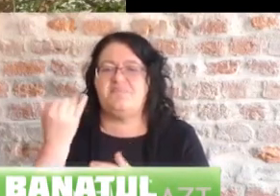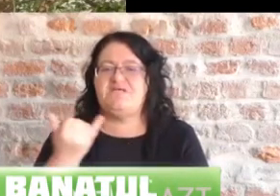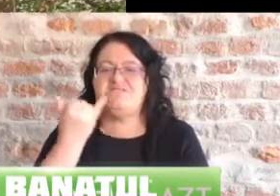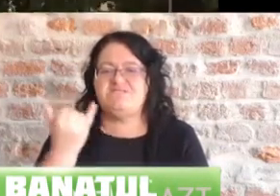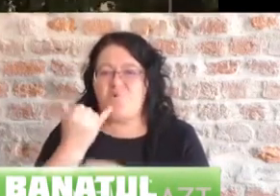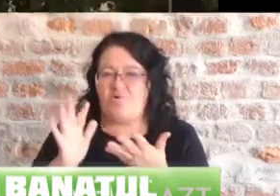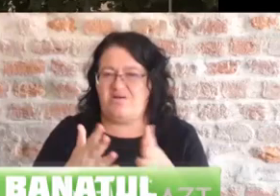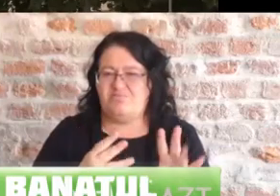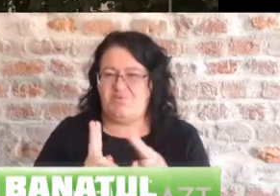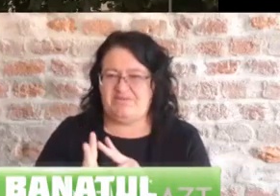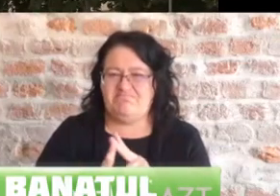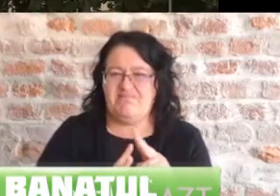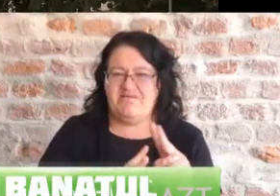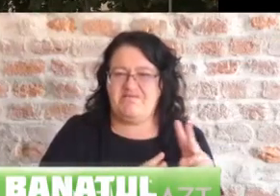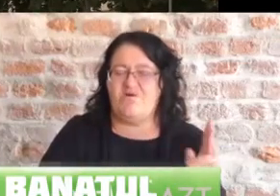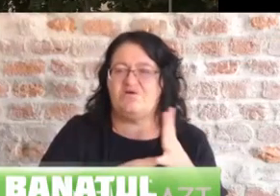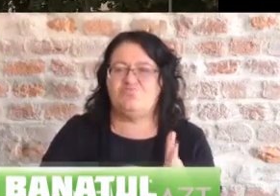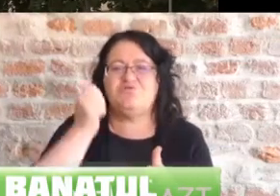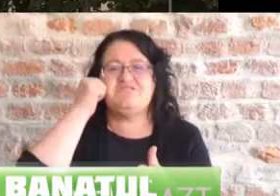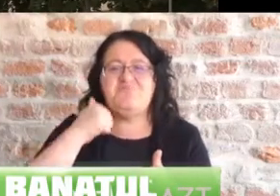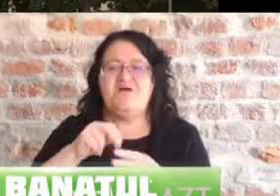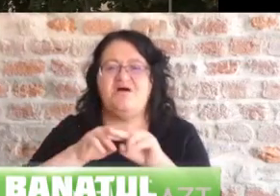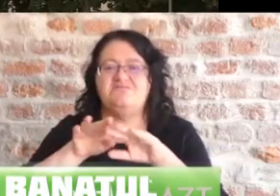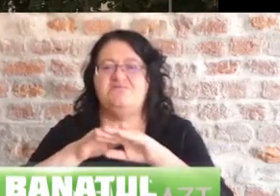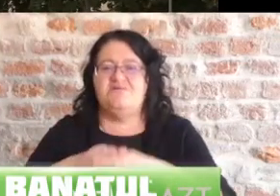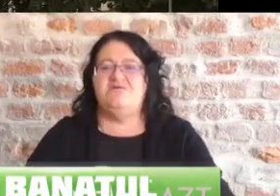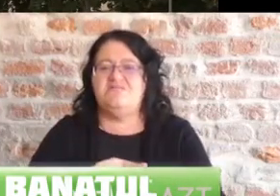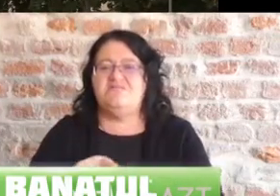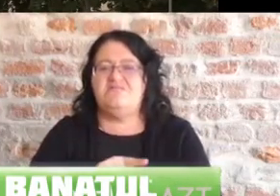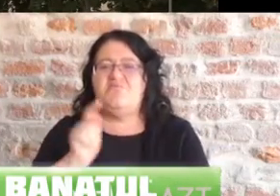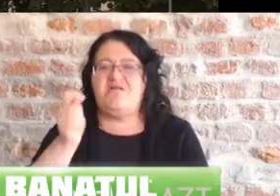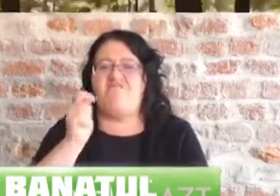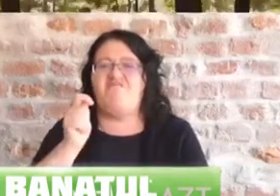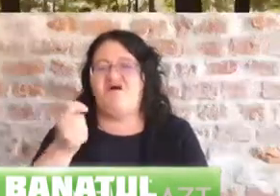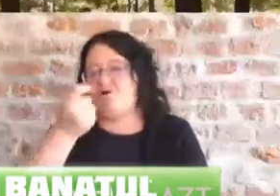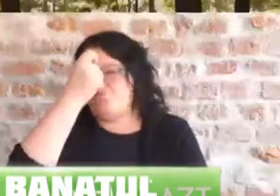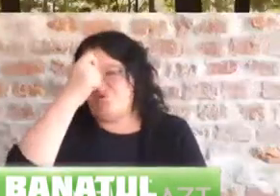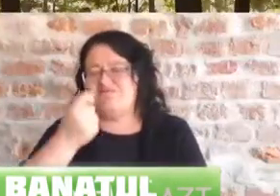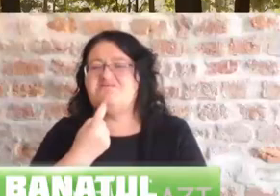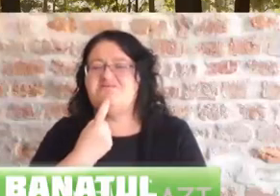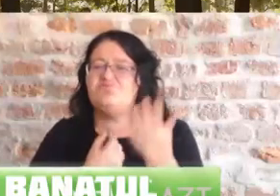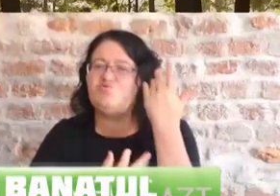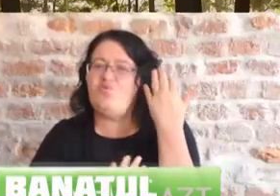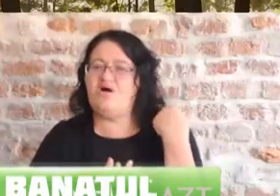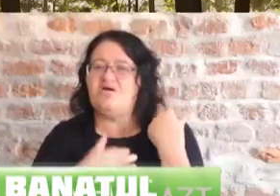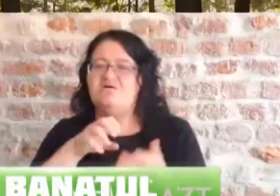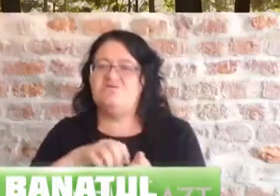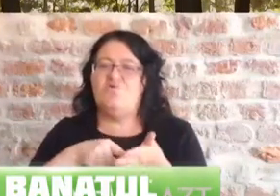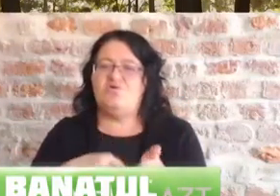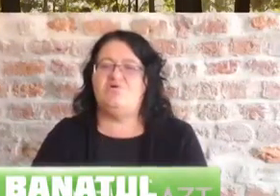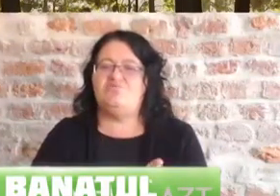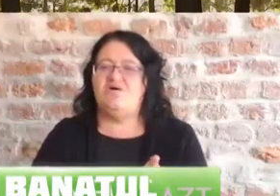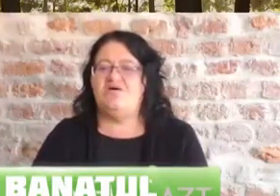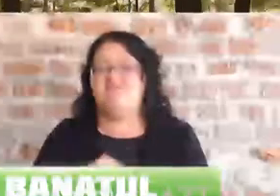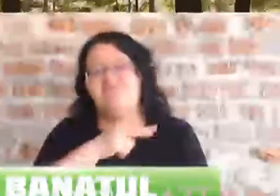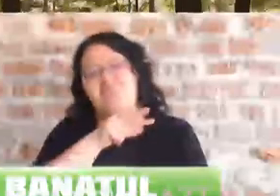istoric și această piață a stat mult timp în afara zidurilor cetății și a fost în zona aceasta de